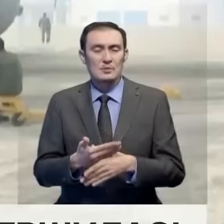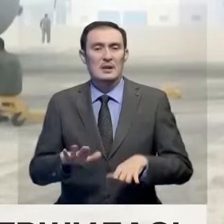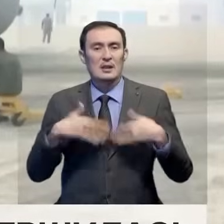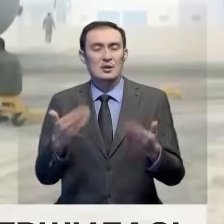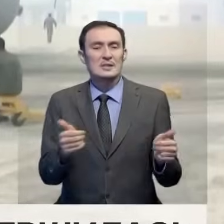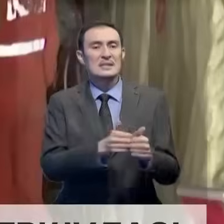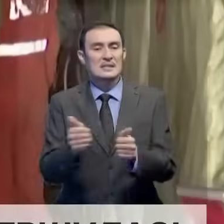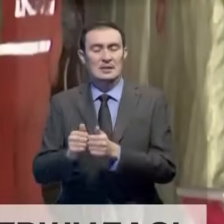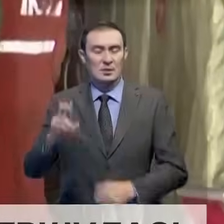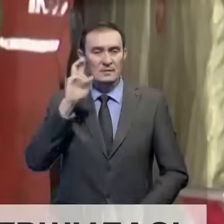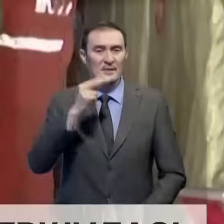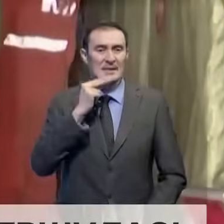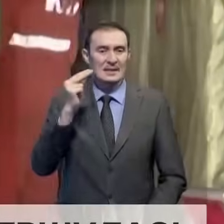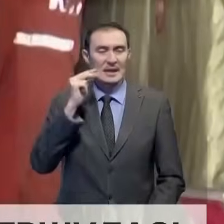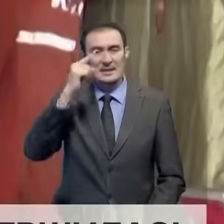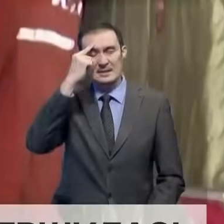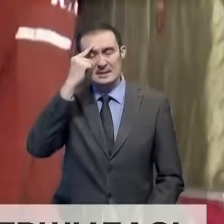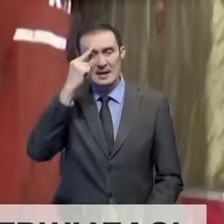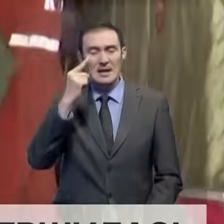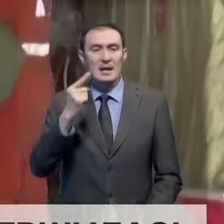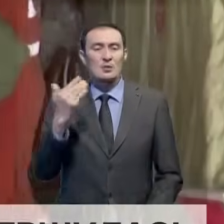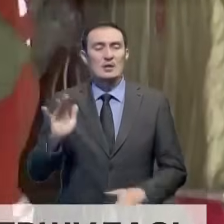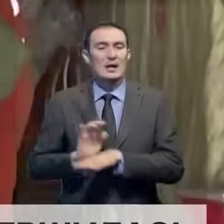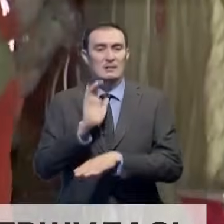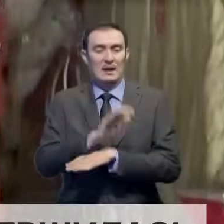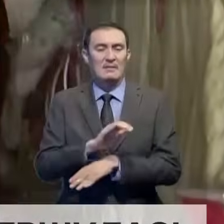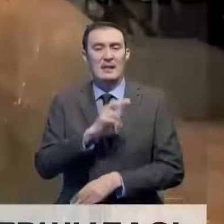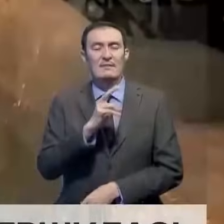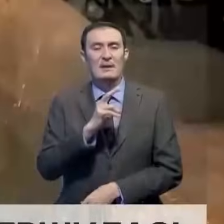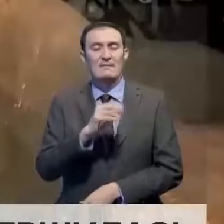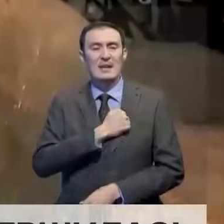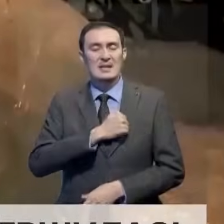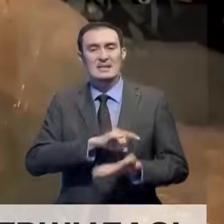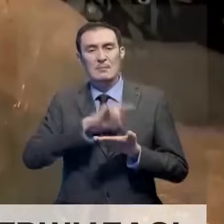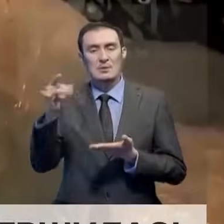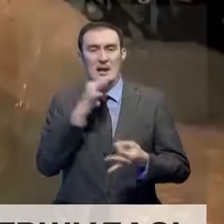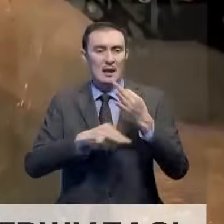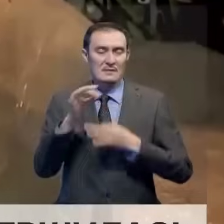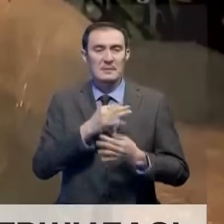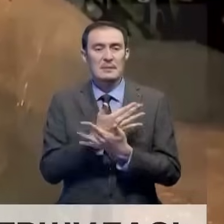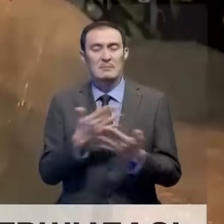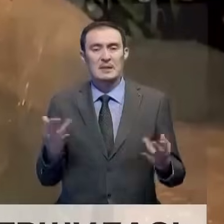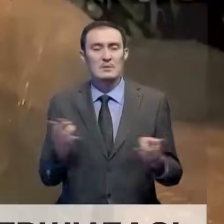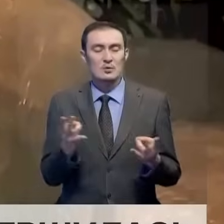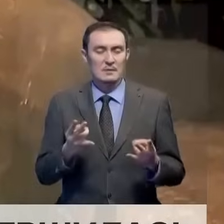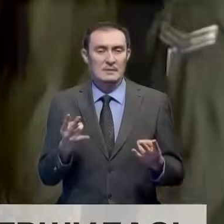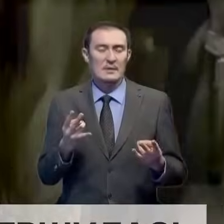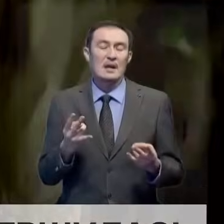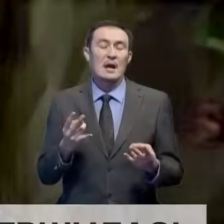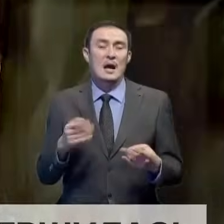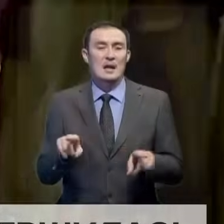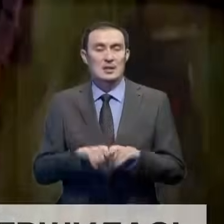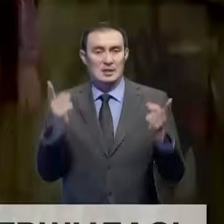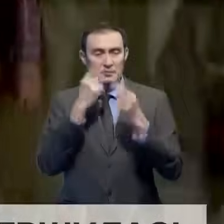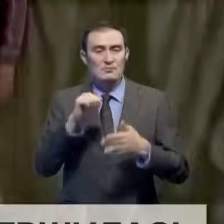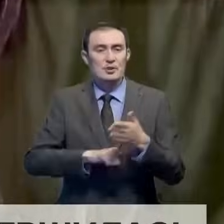предложили соседние страны – Китай и Индия. Последняя уже отправила в Катманду военный самолет с лекарствами и предметами первой необходимости.